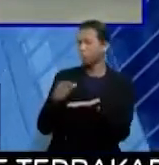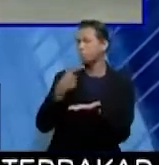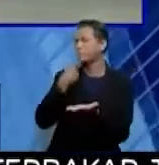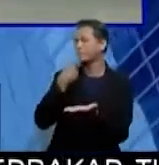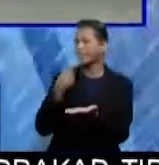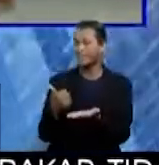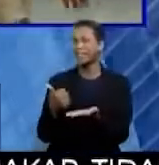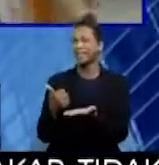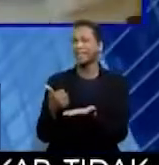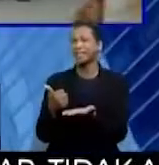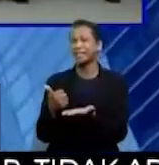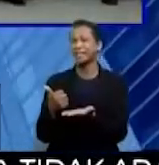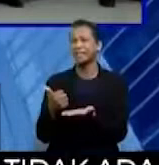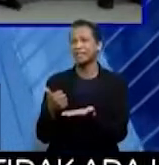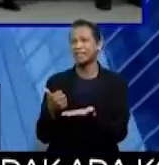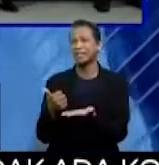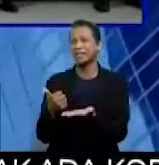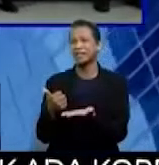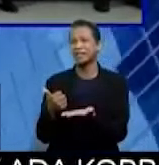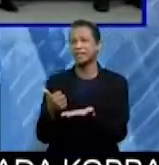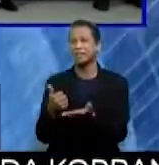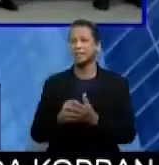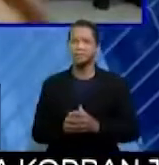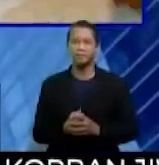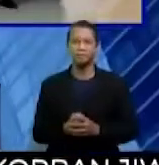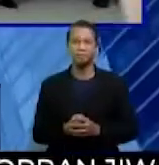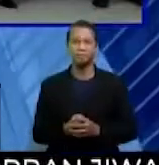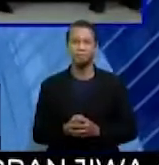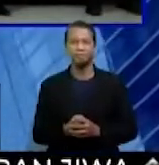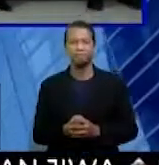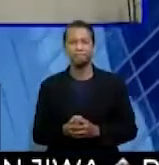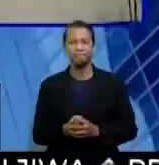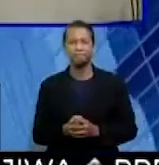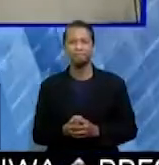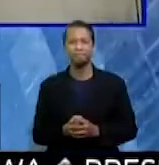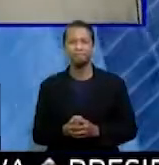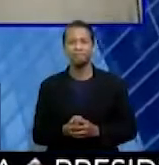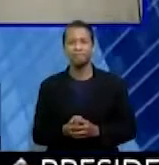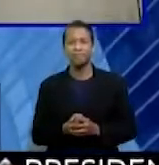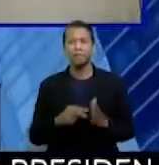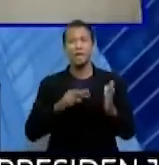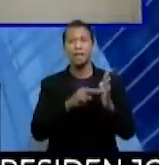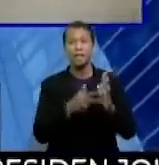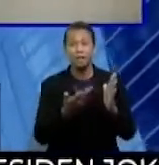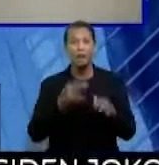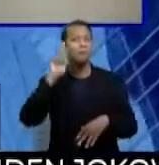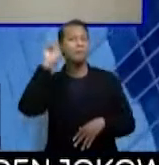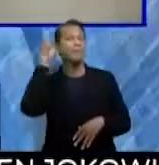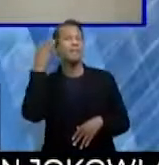itu juga, apa yang sudah diprogramkan oleh pemerintah lewat dana bantuan untuk promosi